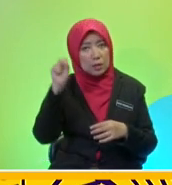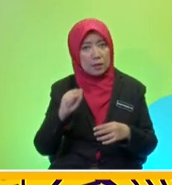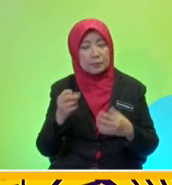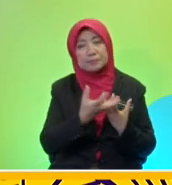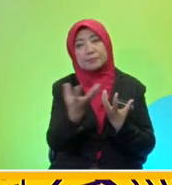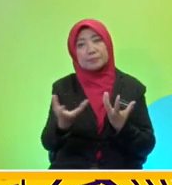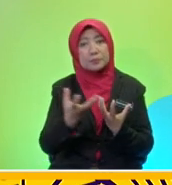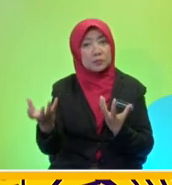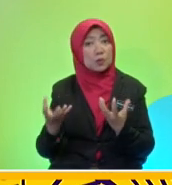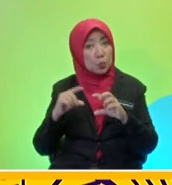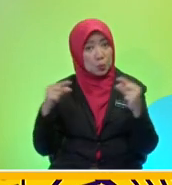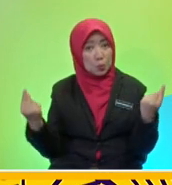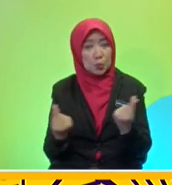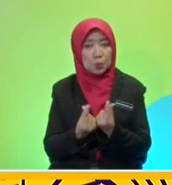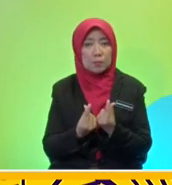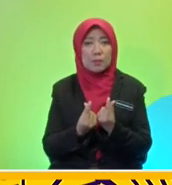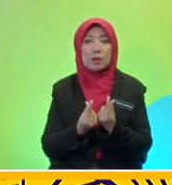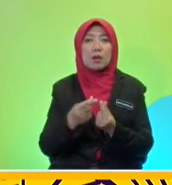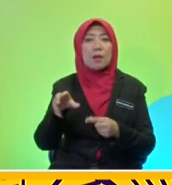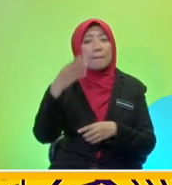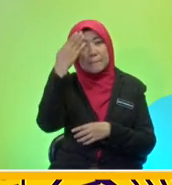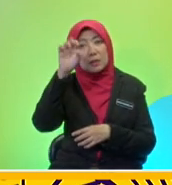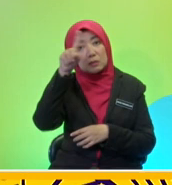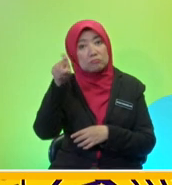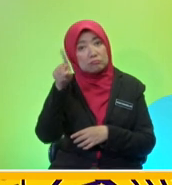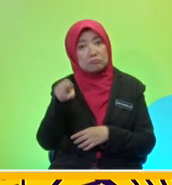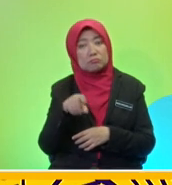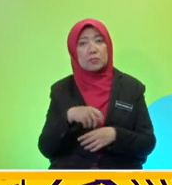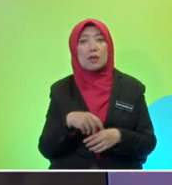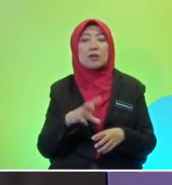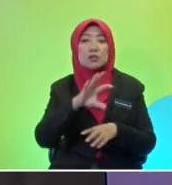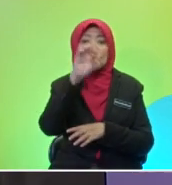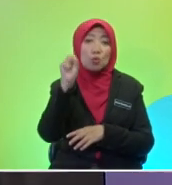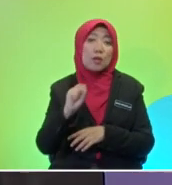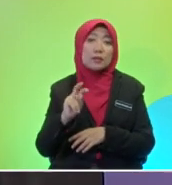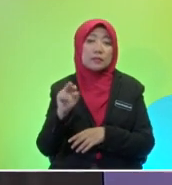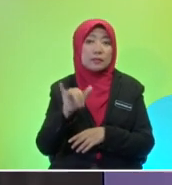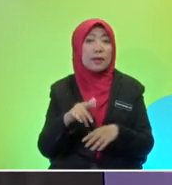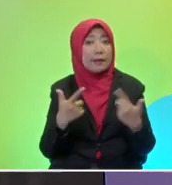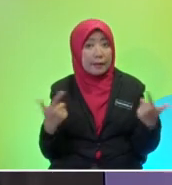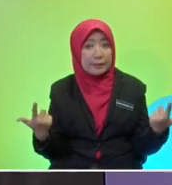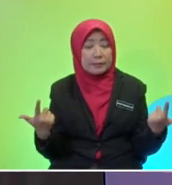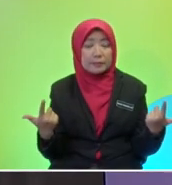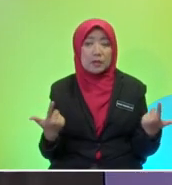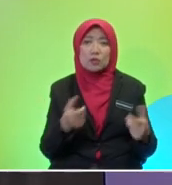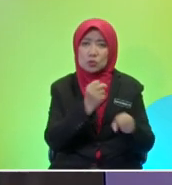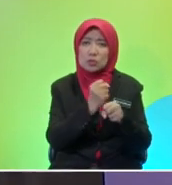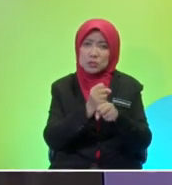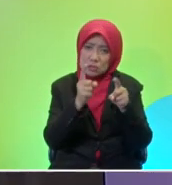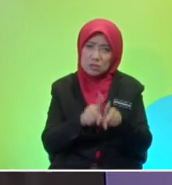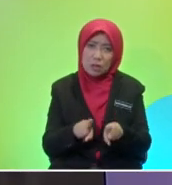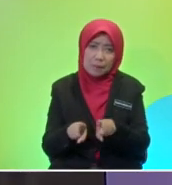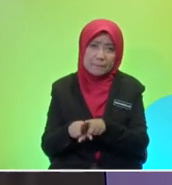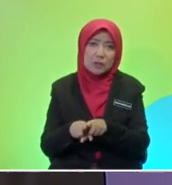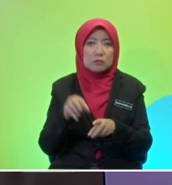pelajaran spontan setiap kumpulan soalnya berlainan dan mereka akan coba bekerja sama Oke mencari